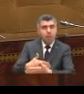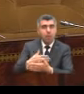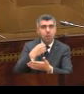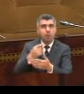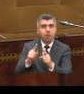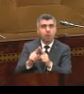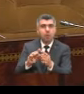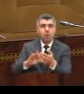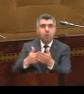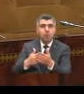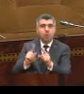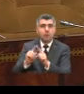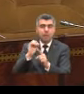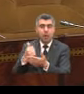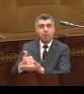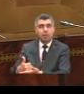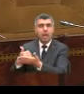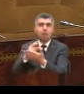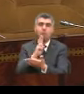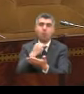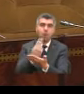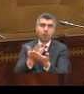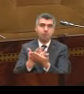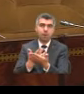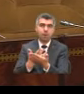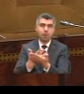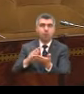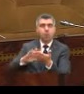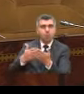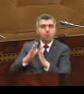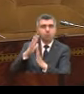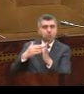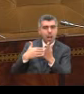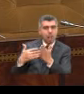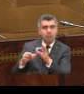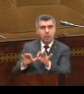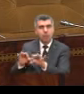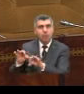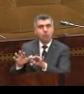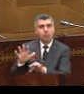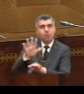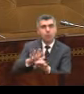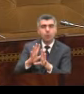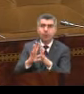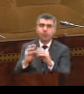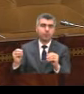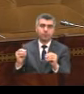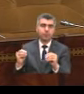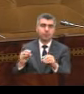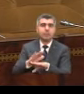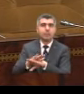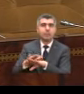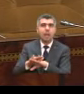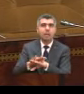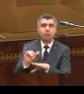كتعيش في القطاع الغير مهيكل محتاجة للدعم ديال الدولة. وهاد كاع هاد البرامج والإجراءات وهذا أين هي؟ سياستكم